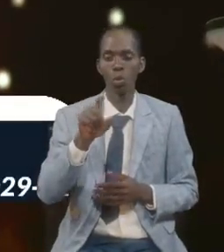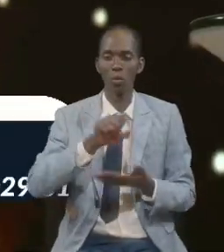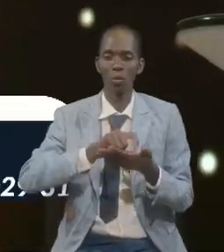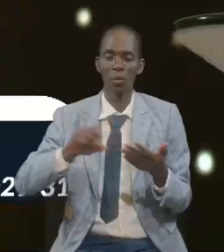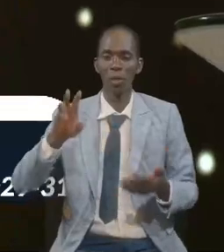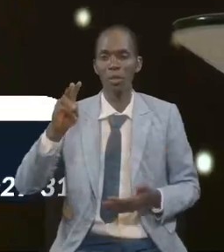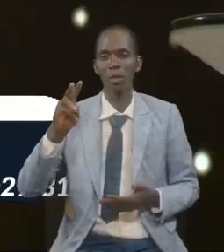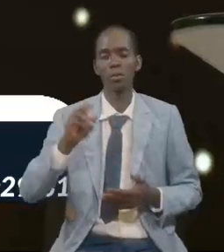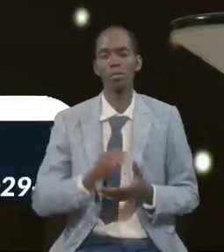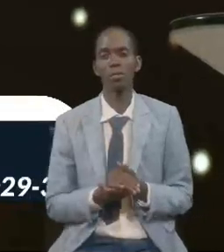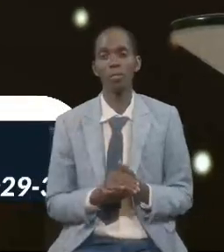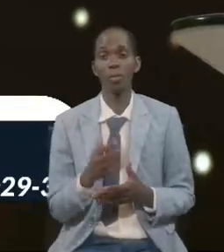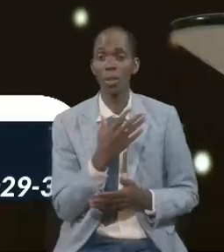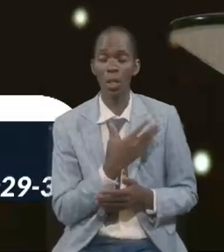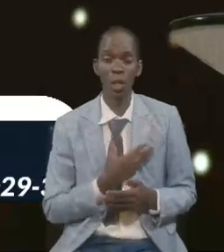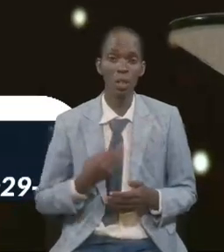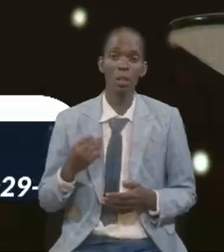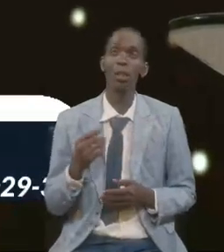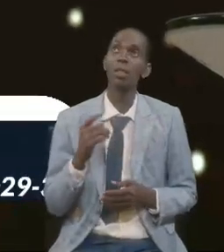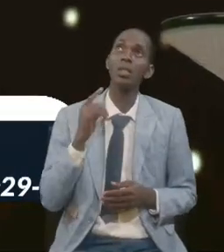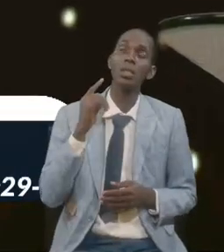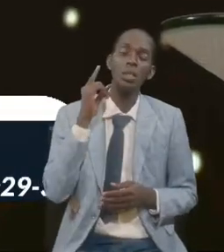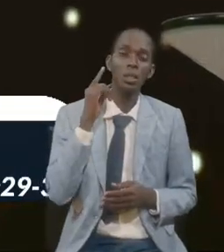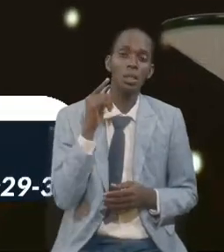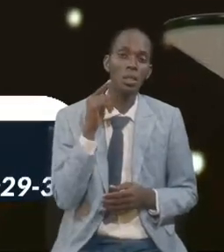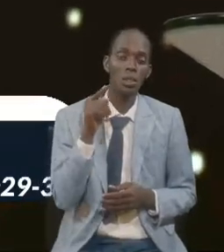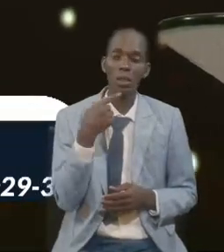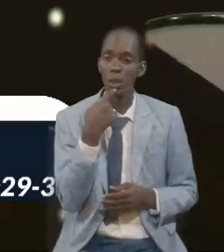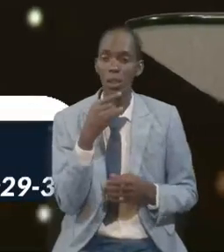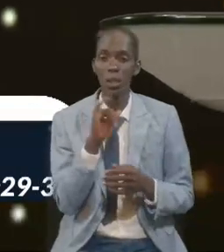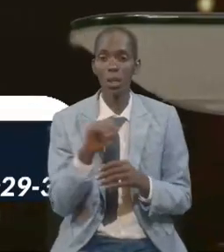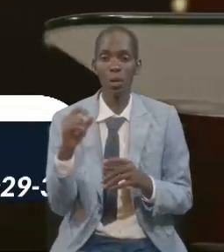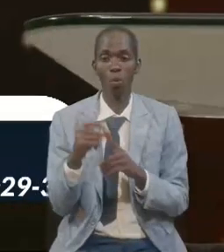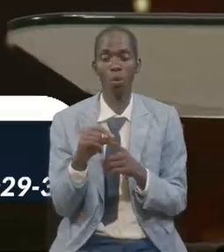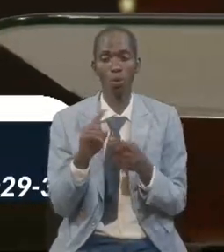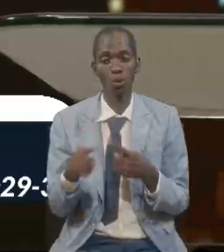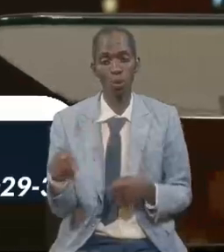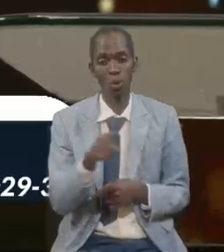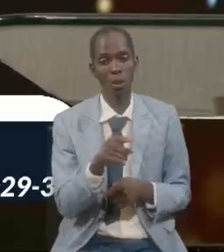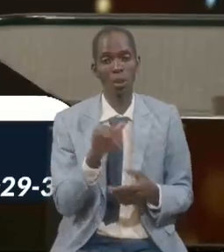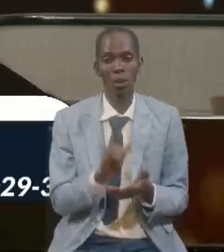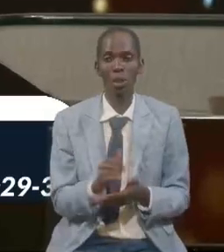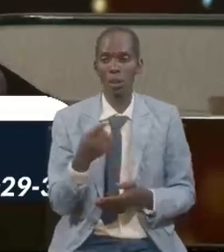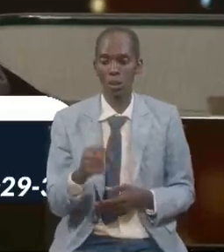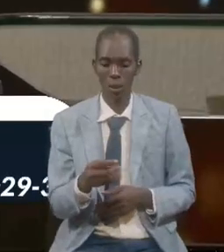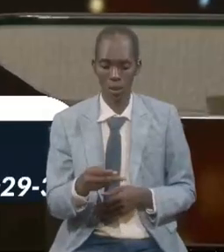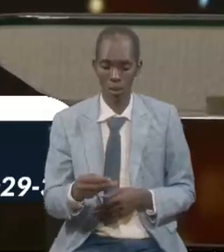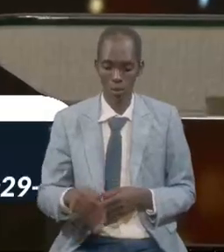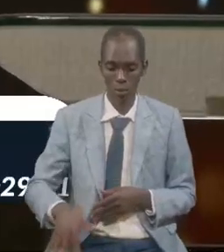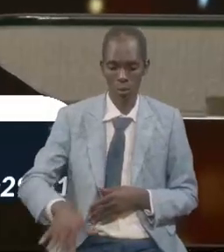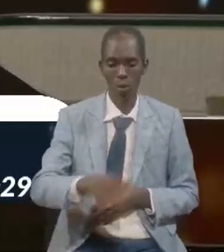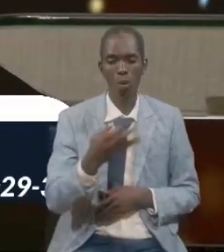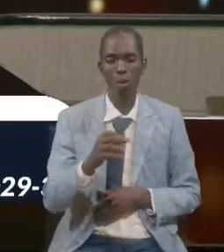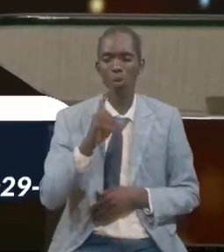12, 16. Luc 12, 16. Il leur dit cette parabole.